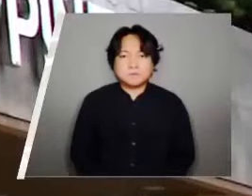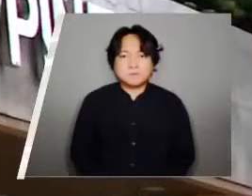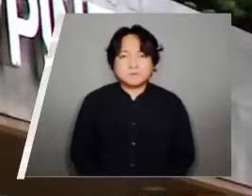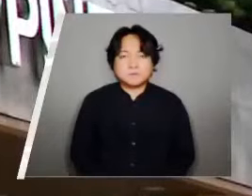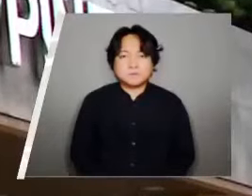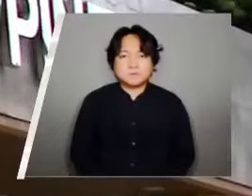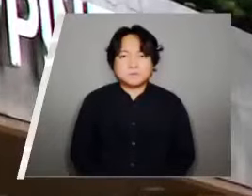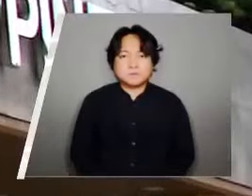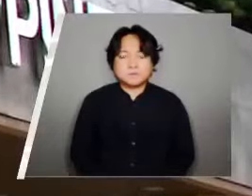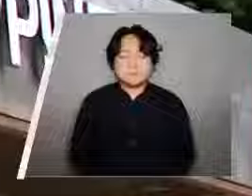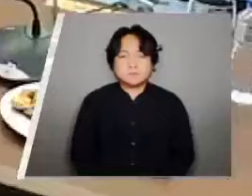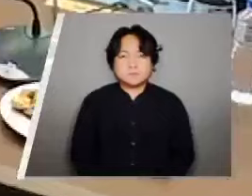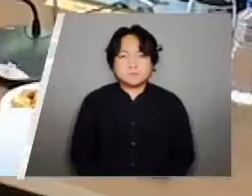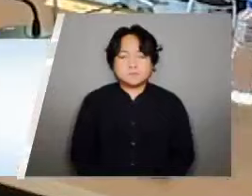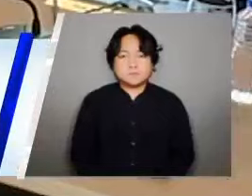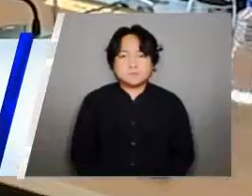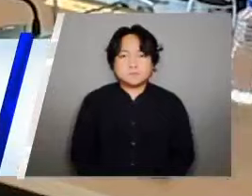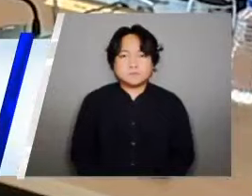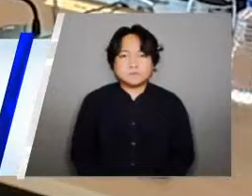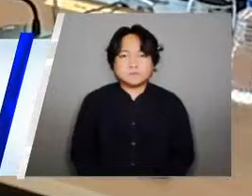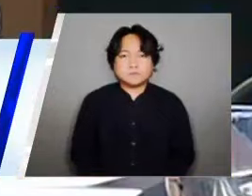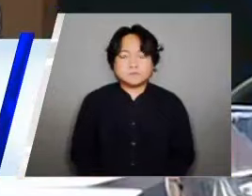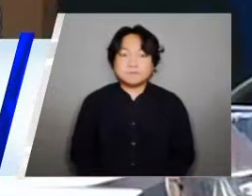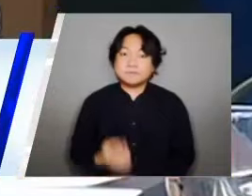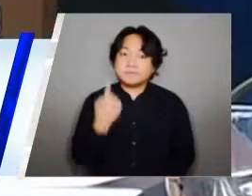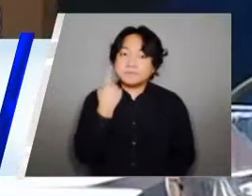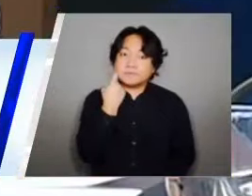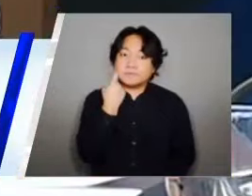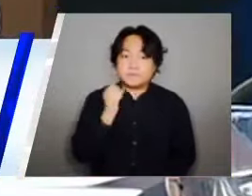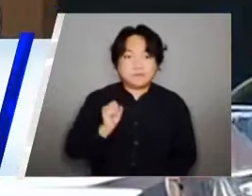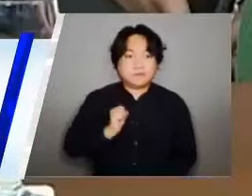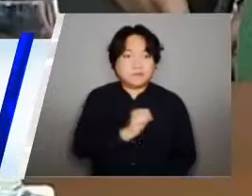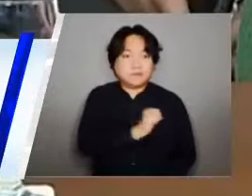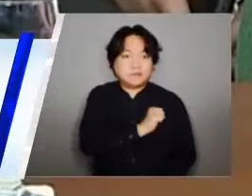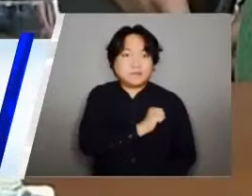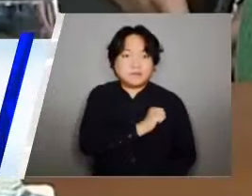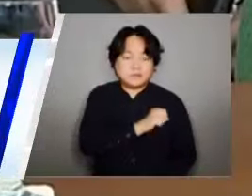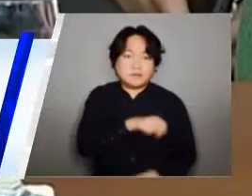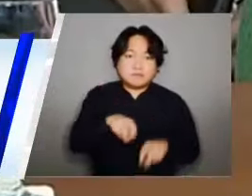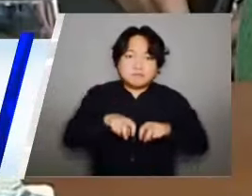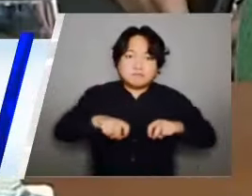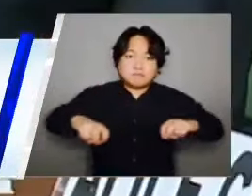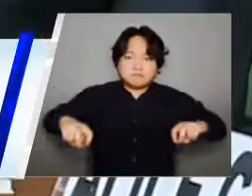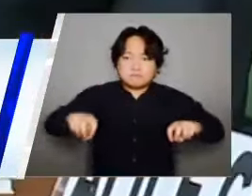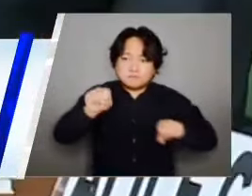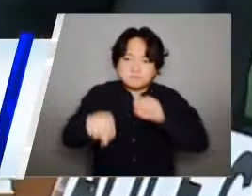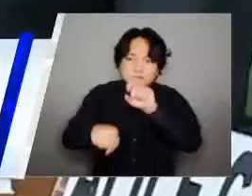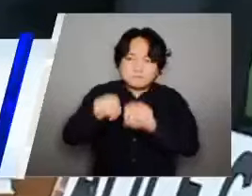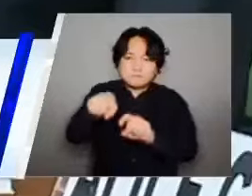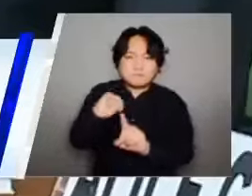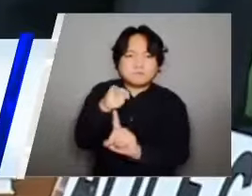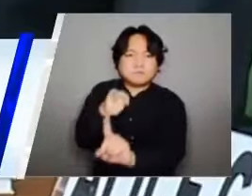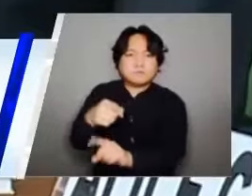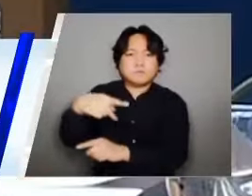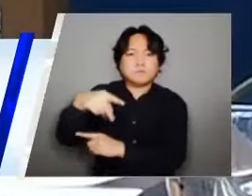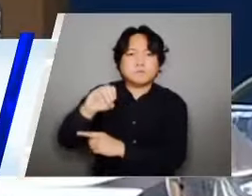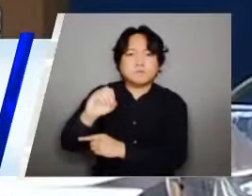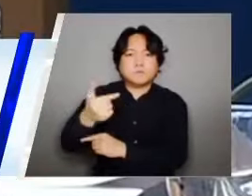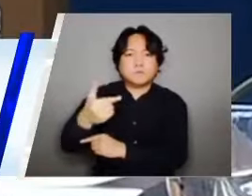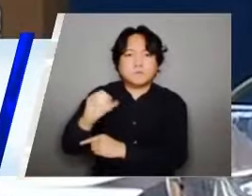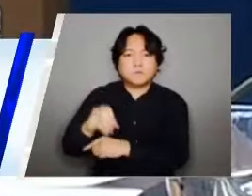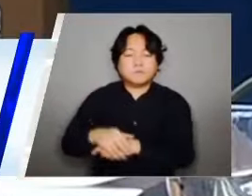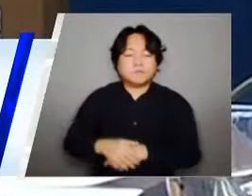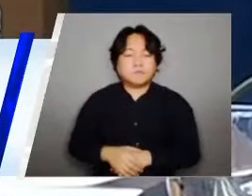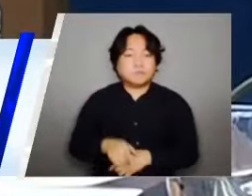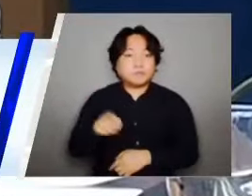aginaldo sa pagdinig kanina sa senado kaugnay sa mga ilegal na Pogo may iginiit si dismiss bamban Mayor Alice guo your